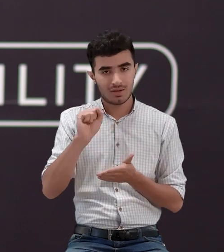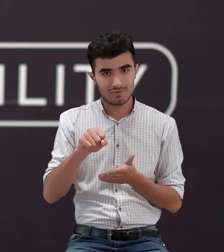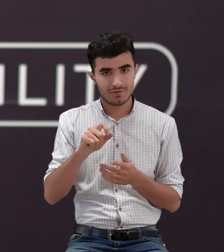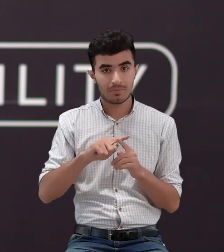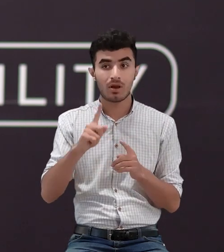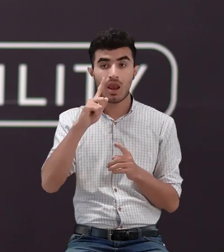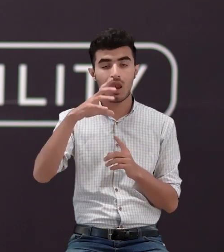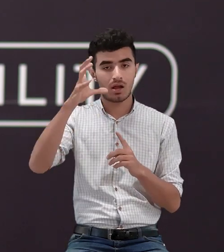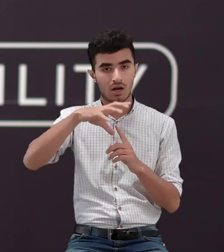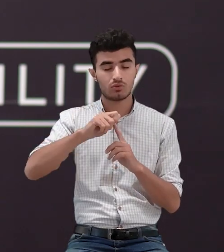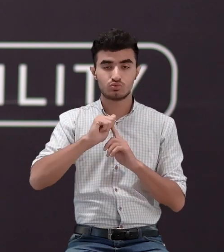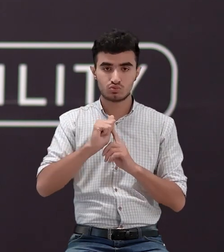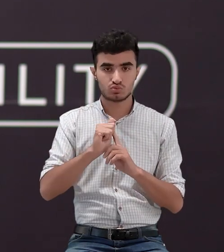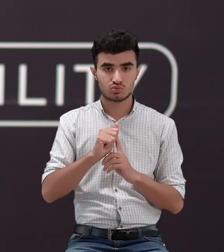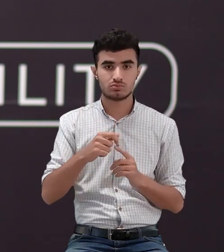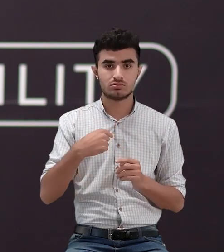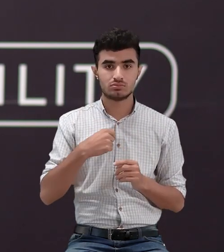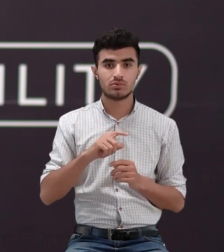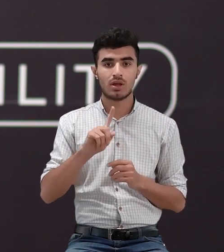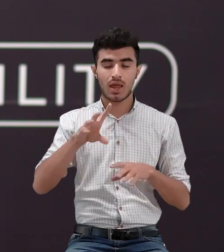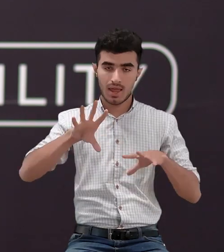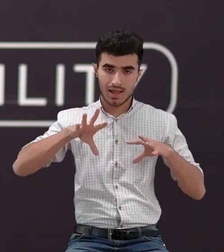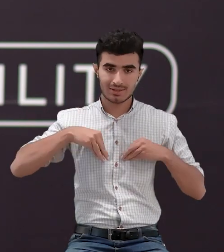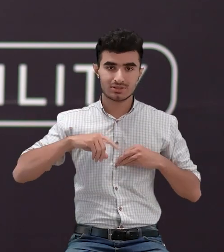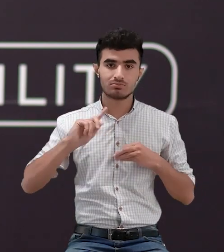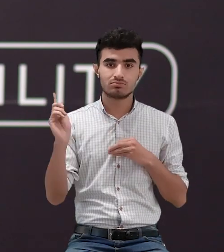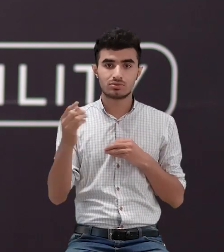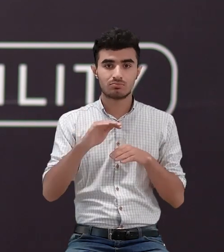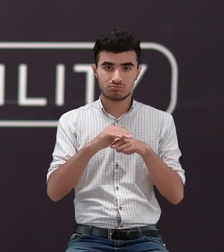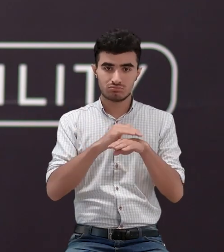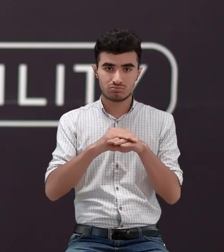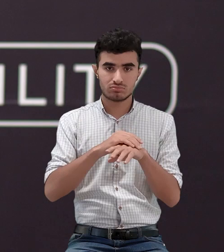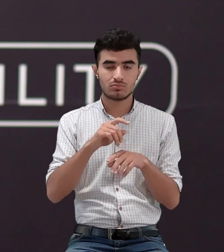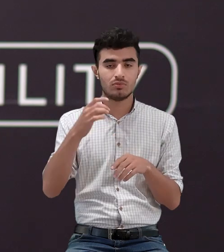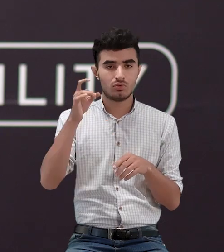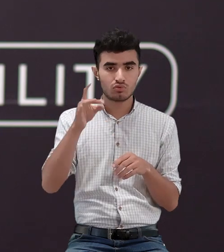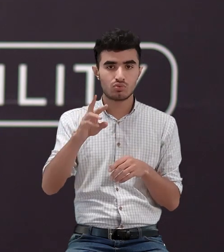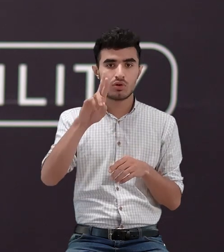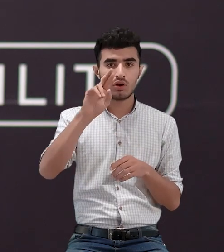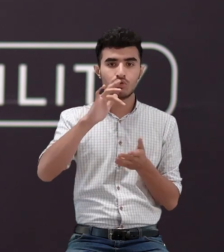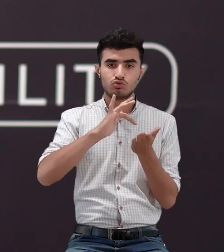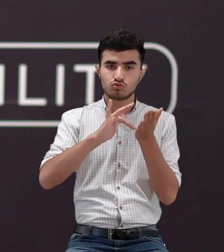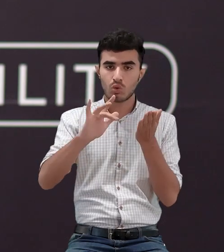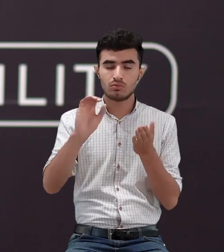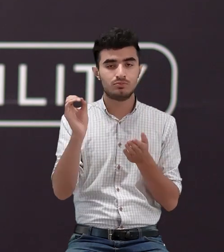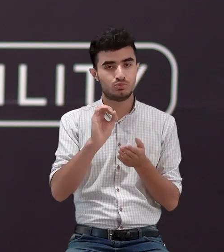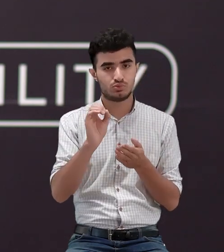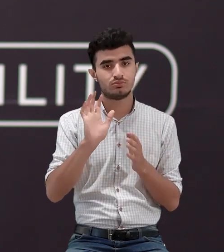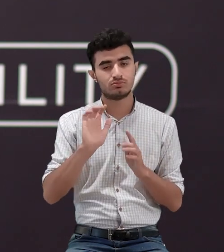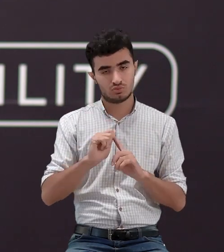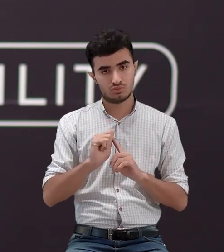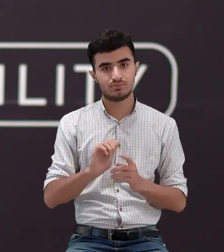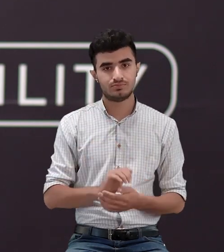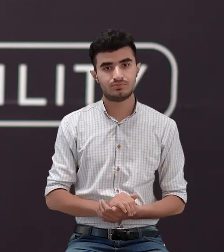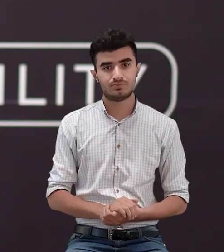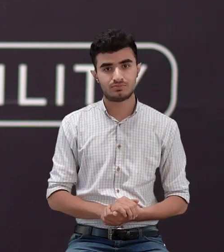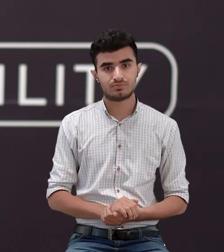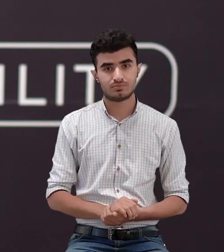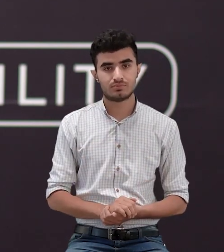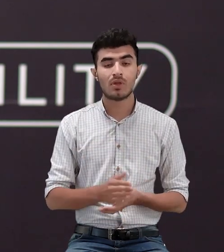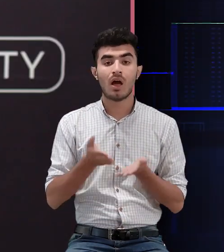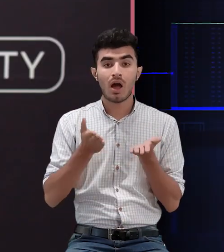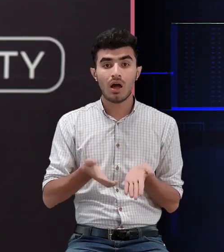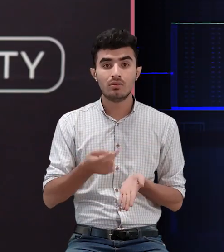طرف یہ فرض ہے کہ آپ نے ان کو ایکسیپٹ کرنا ہے، اور آپ نے ان کو شن نہیں کرنا، آپ نے ان کو دھتکارنا نہیں ہے جیسے ہوتا آیا آج